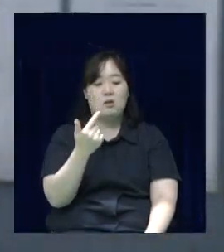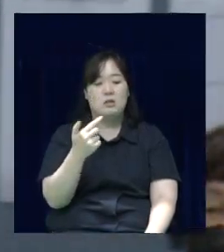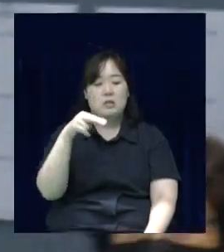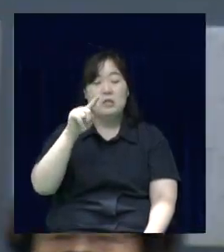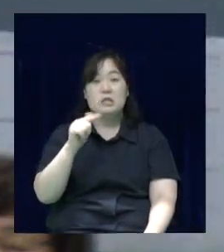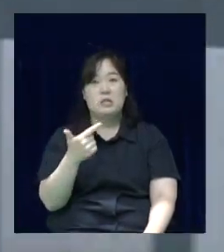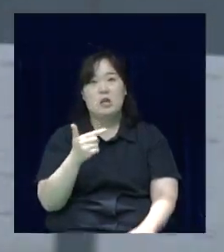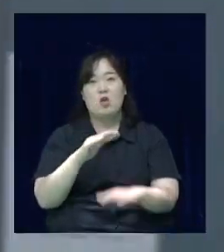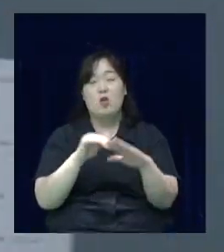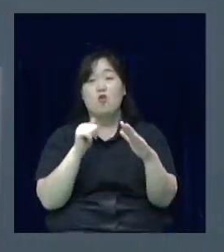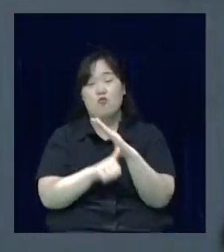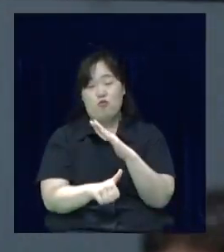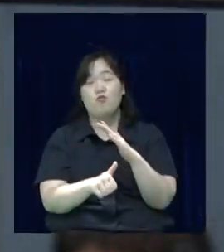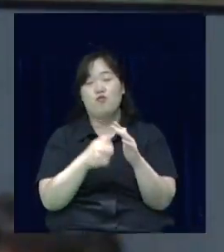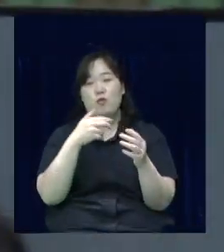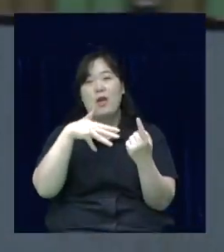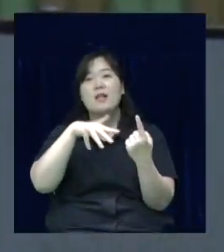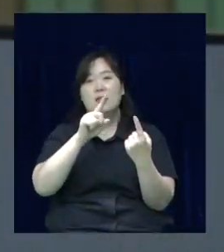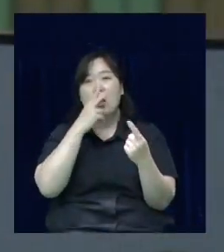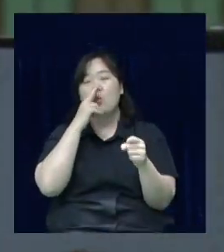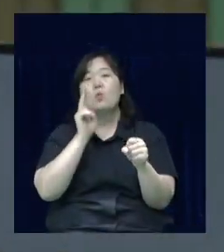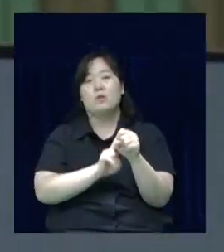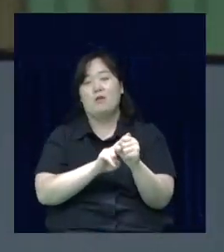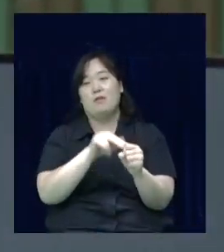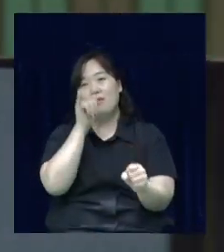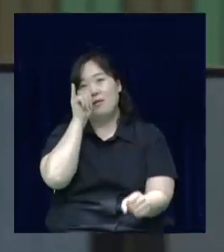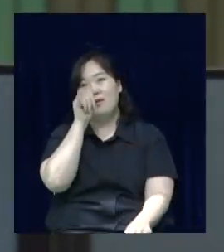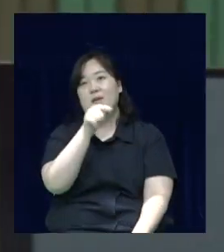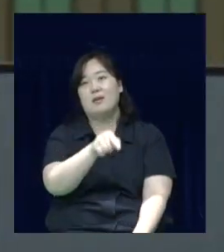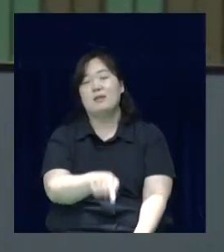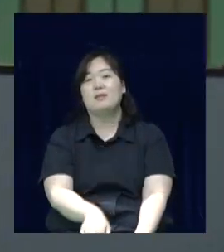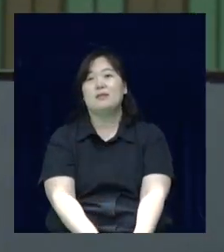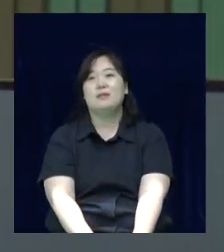시도가 우선적으로 이어지겠습니다.